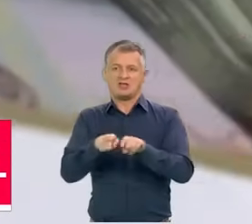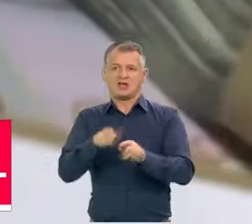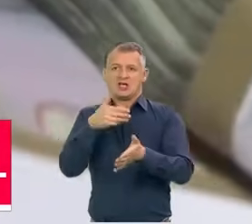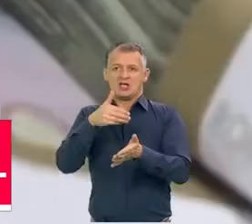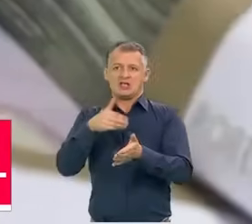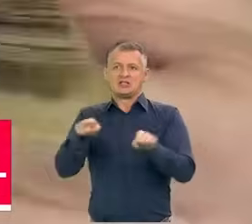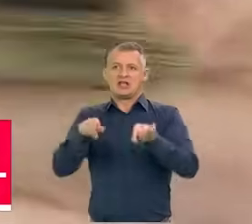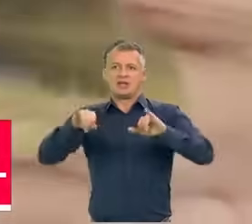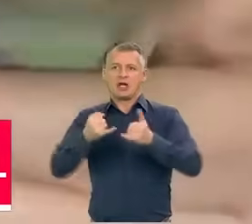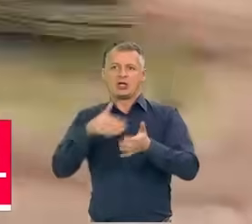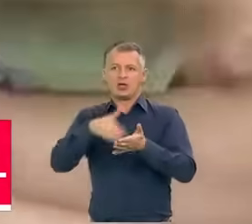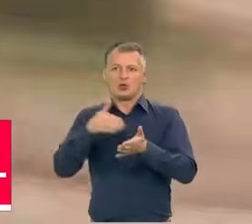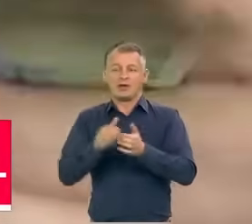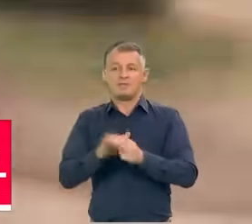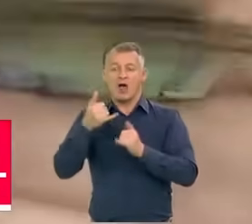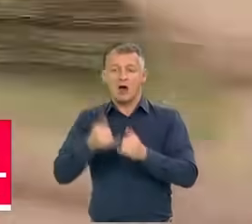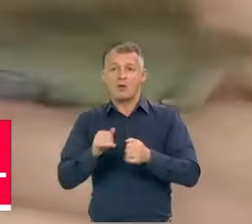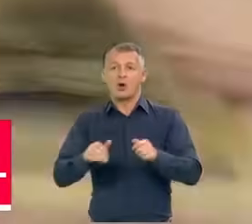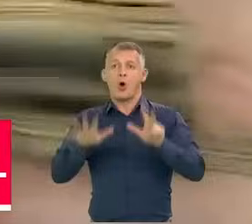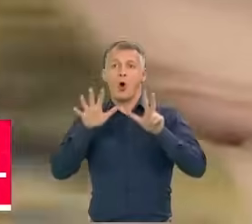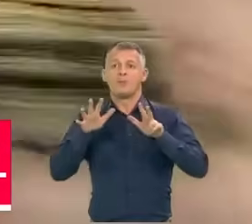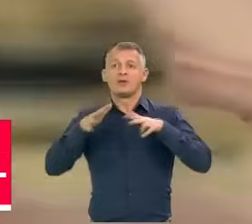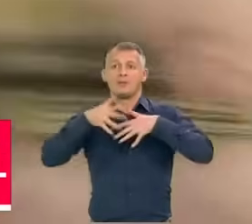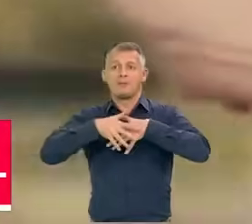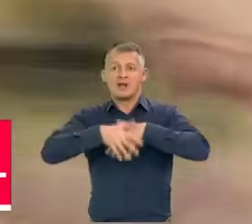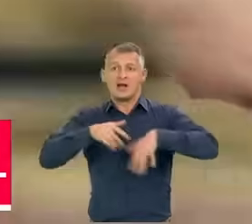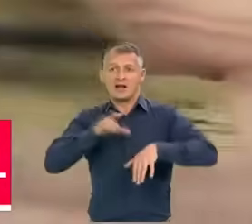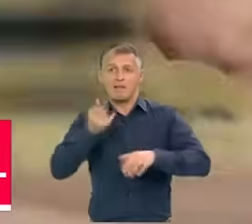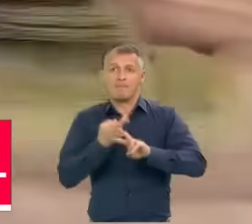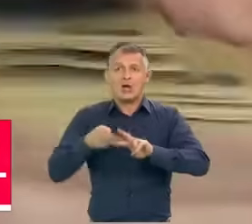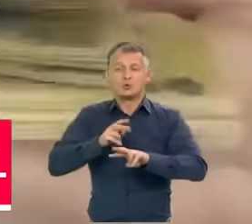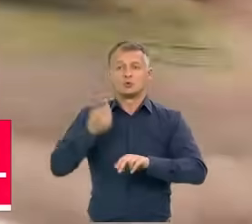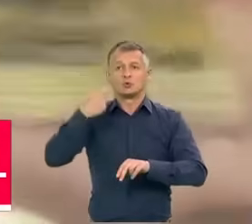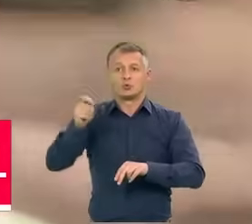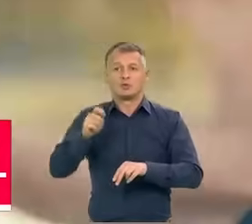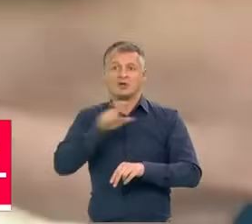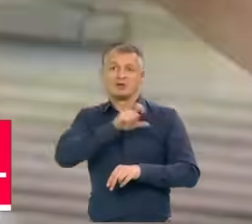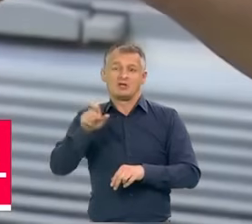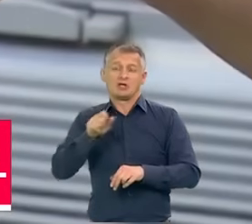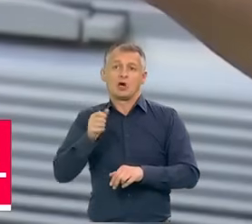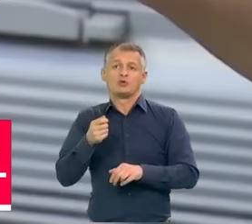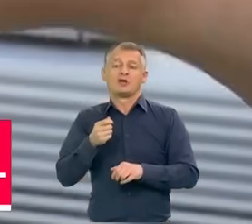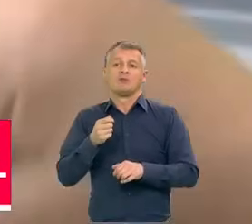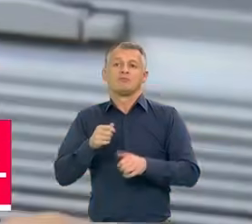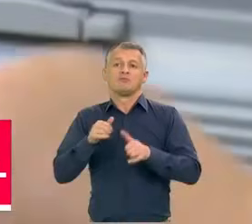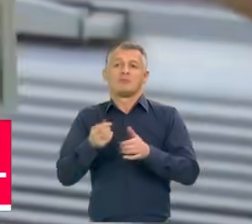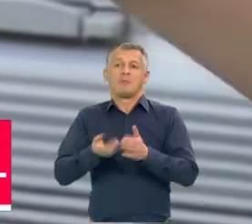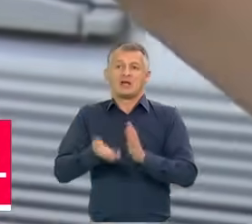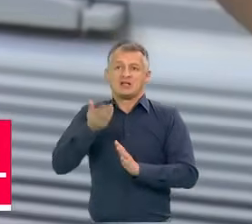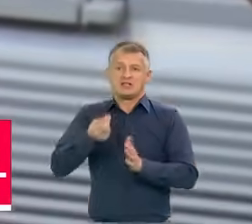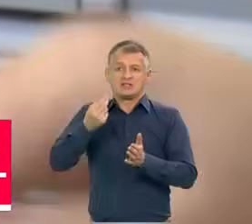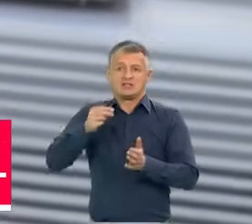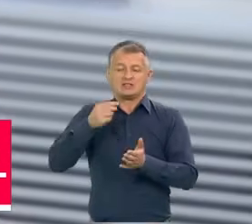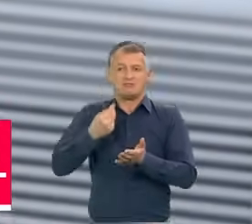plata salariilor de la stat e cu 8 miliarde RON mai scumpă din cauza majorărilor din diferite sectoare iar cheltuielile cu